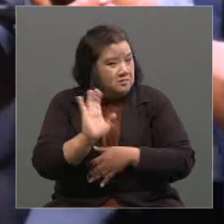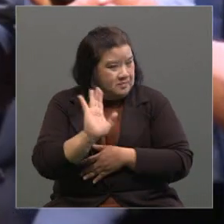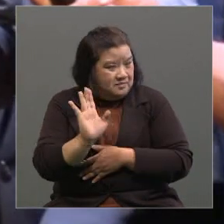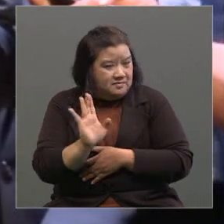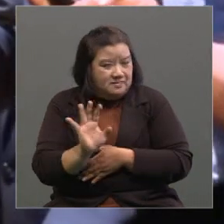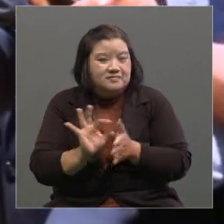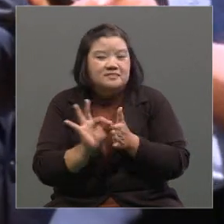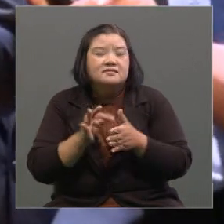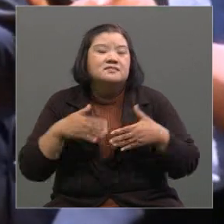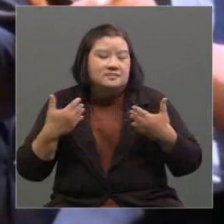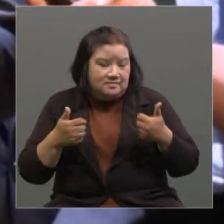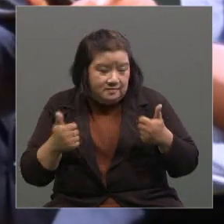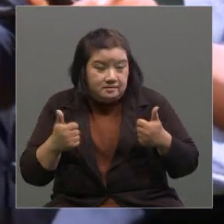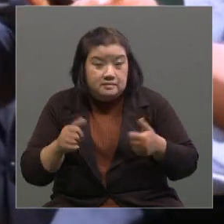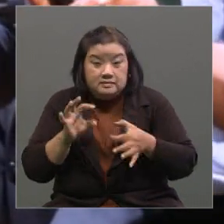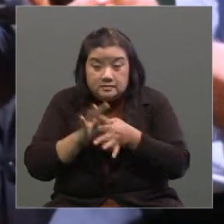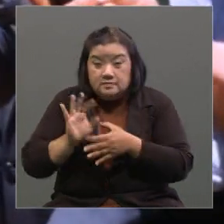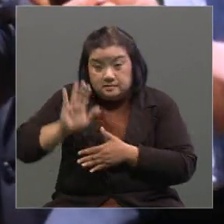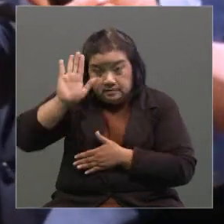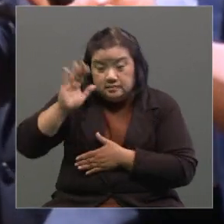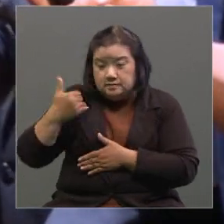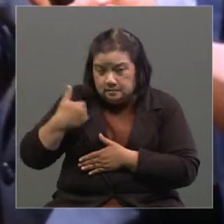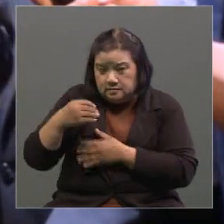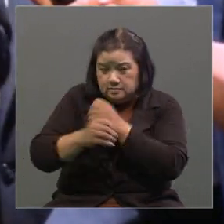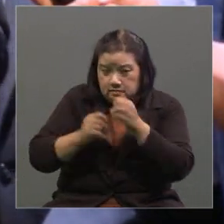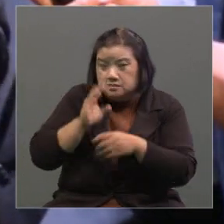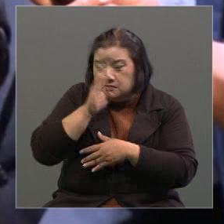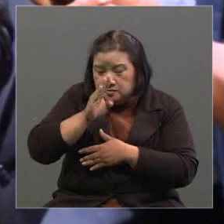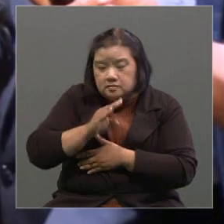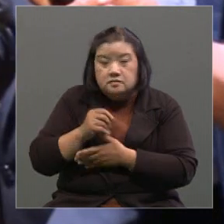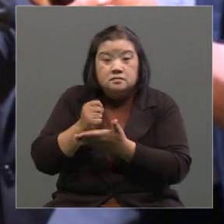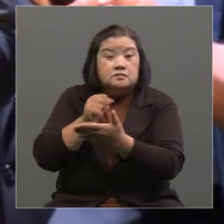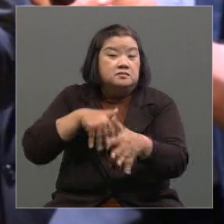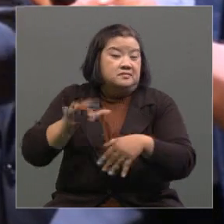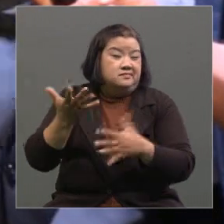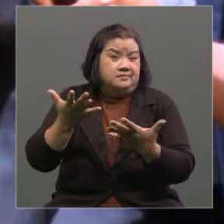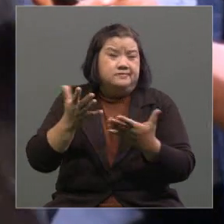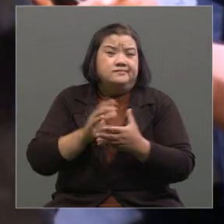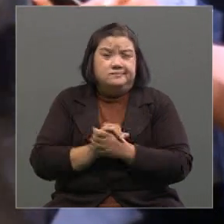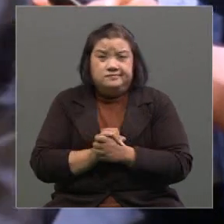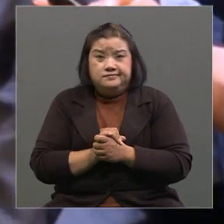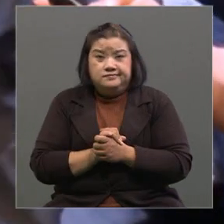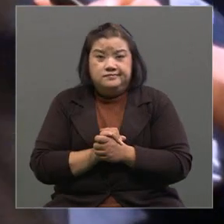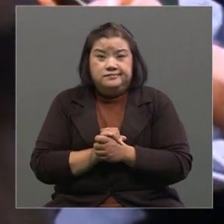วนร่วมในการไม่ก่อมลพิษให้กับเมืองก็อาจจะเป็นแรงจูงใจทำให้มัน